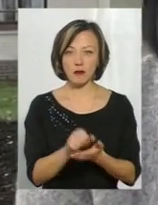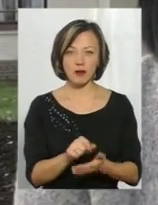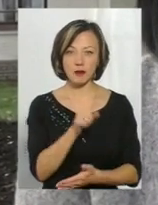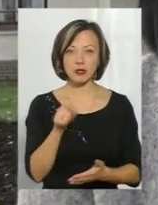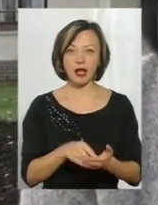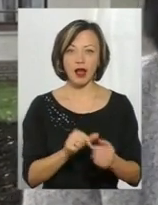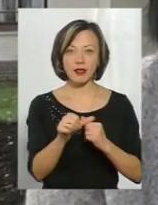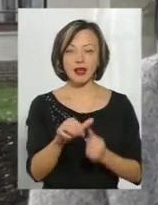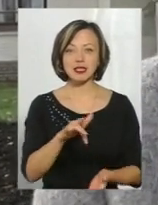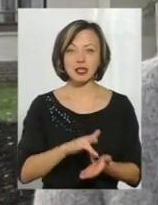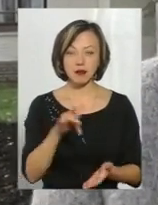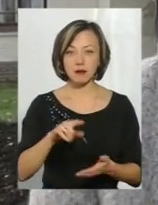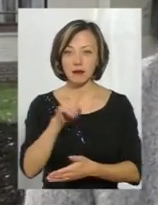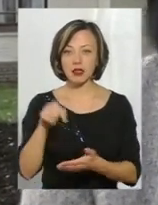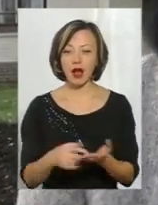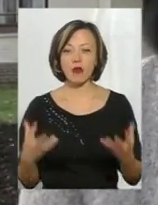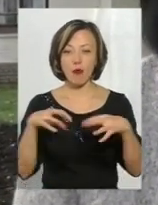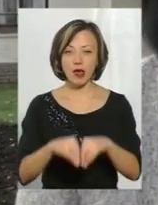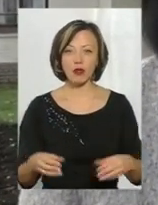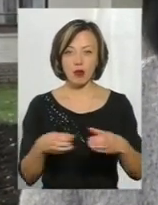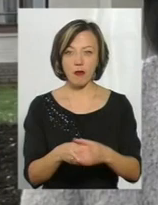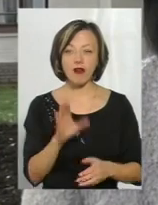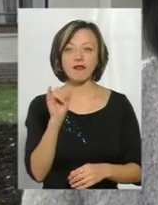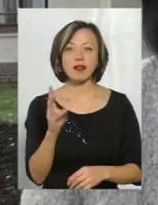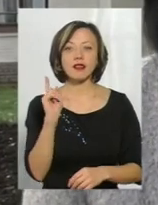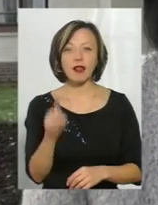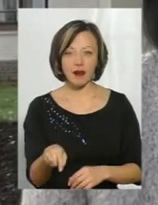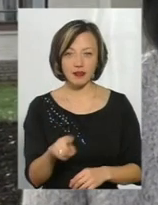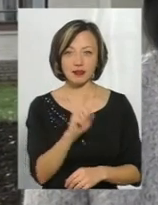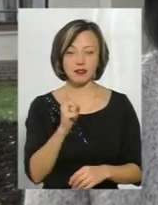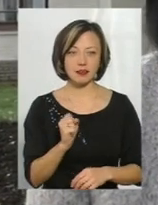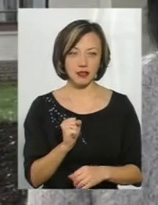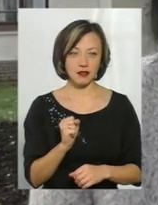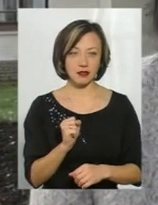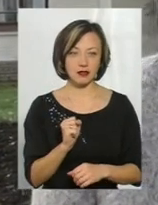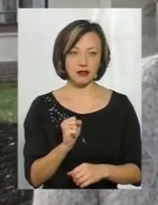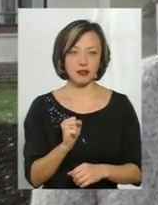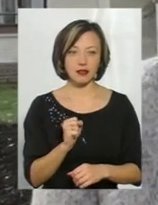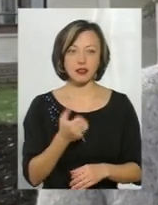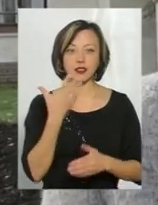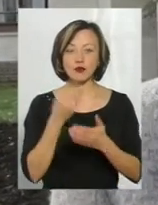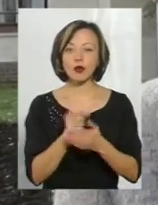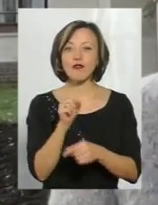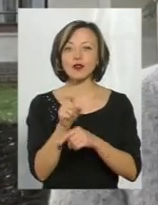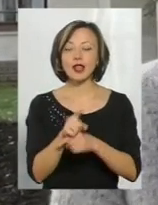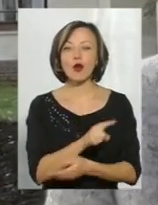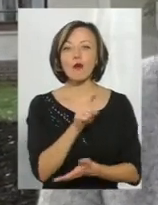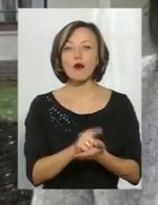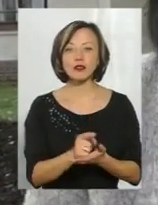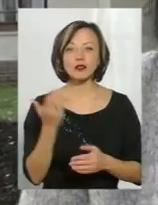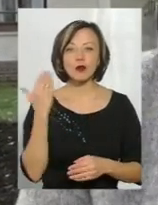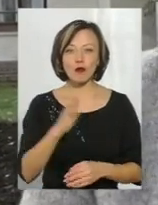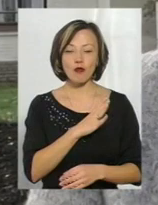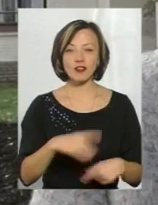питаннями децентралізації, питаннями об'єднання громад, тому він навіть за своїми функціональними обов'язками, то, що він